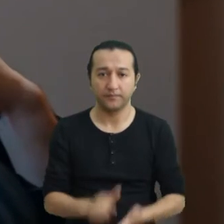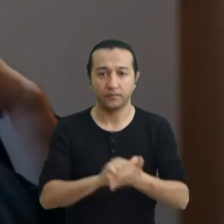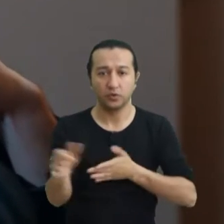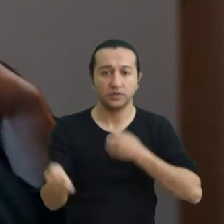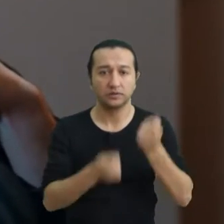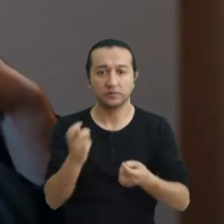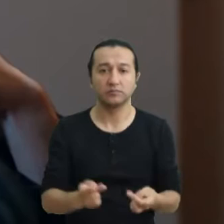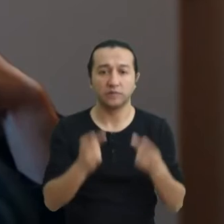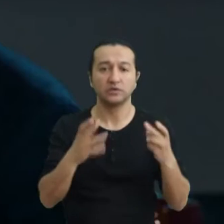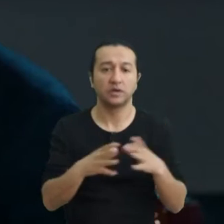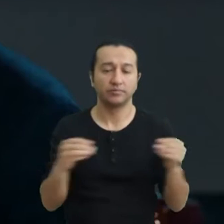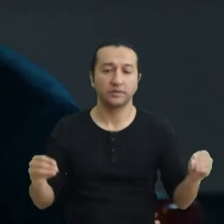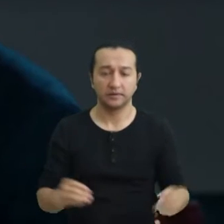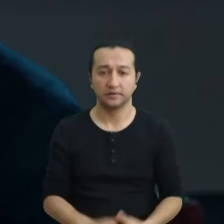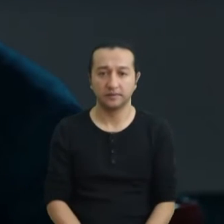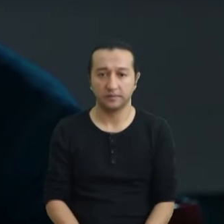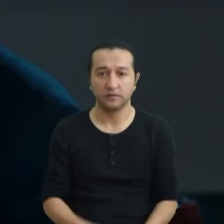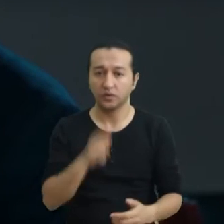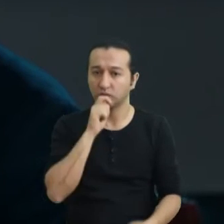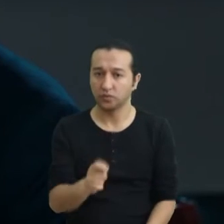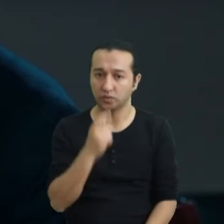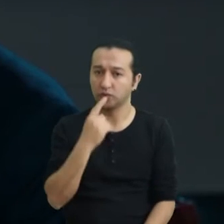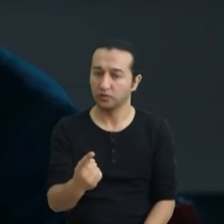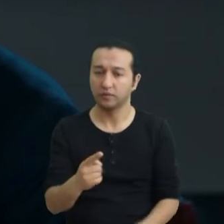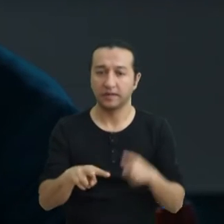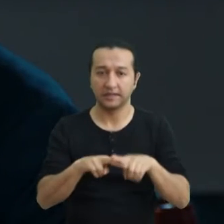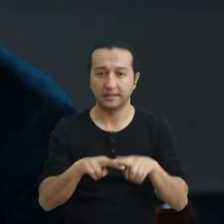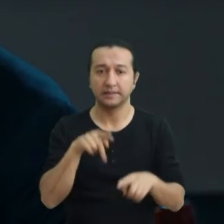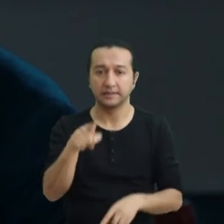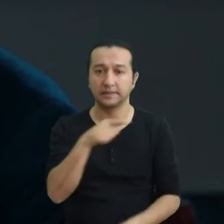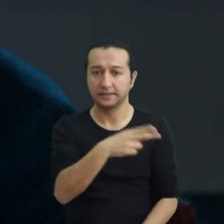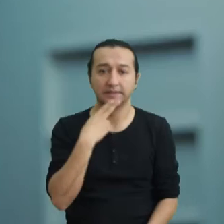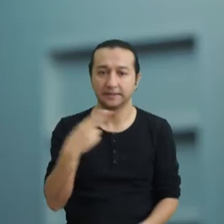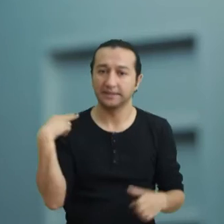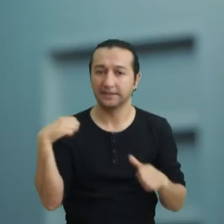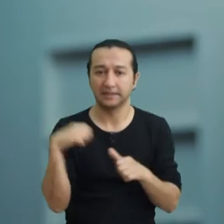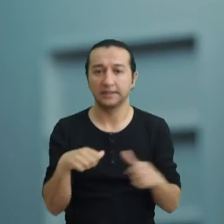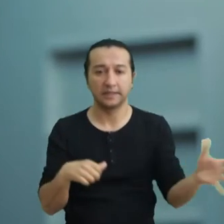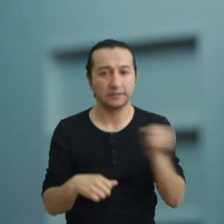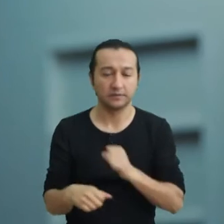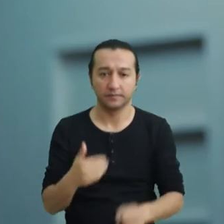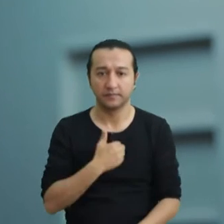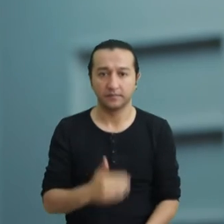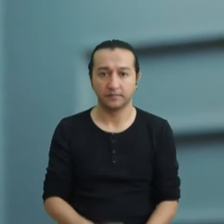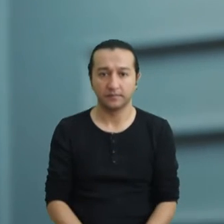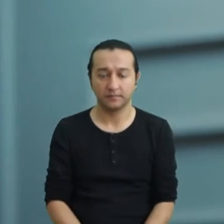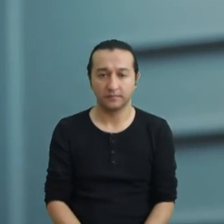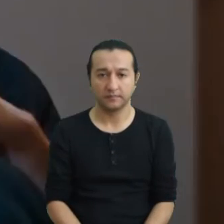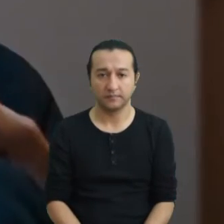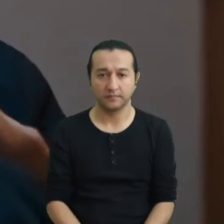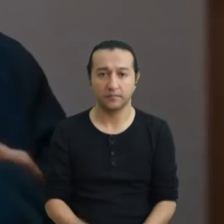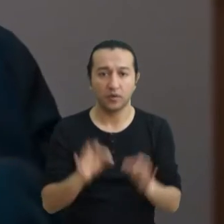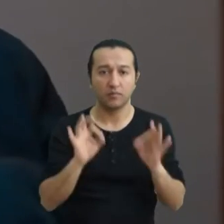Bütün çabalar boşa gitti. Söz veriyorum Andre. Sana o kızı geri getireceğim.